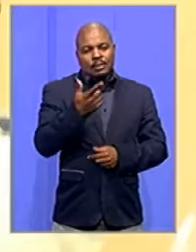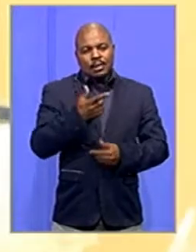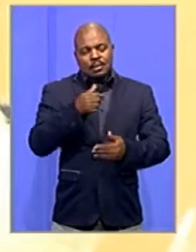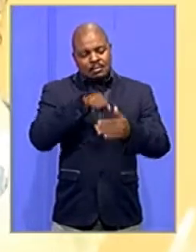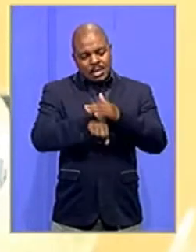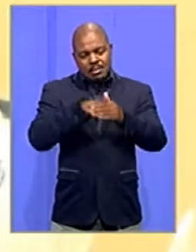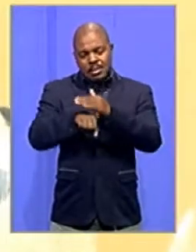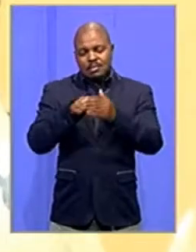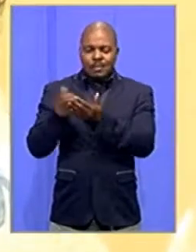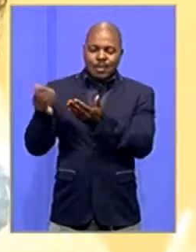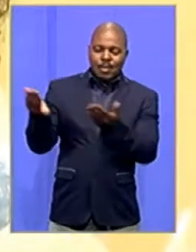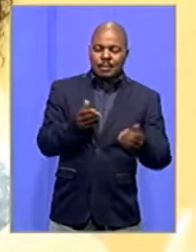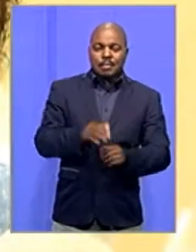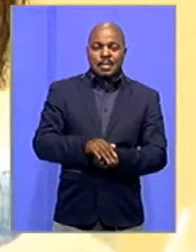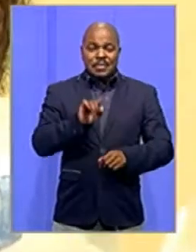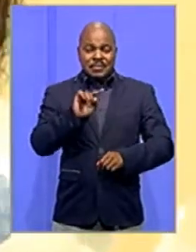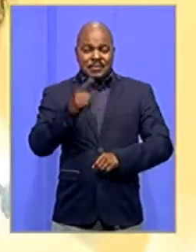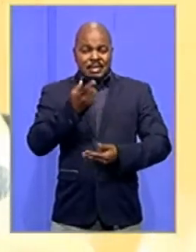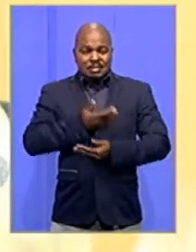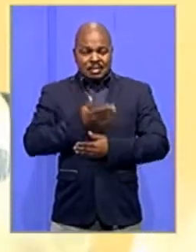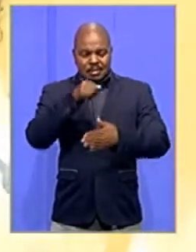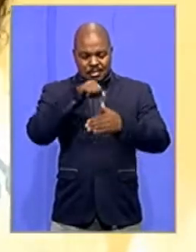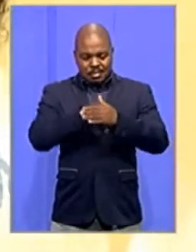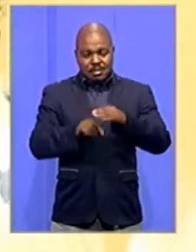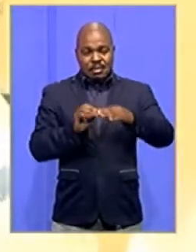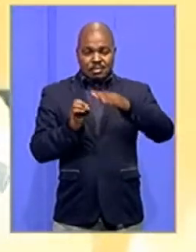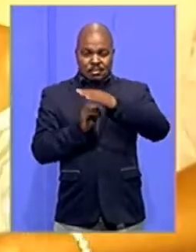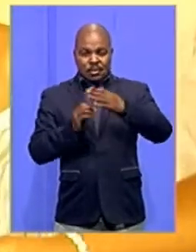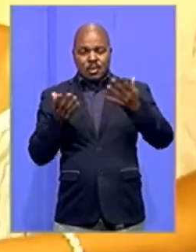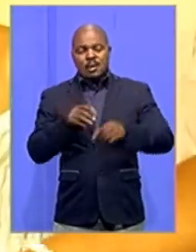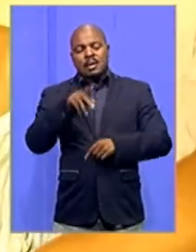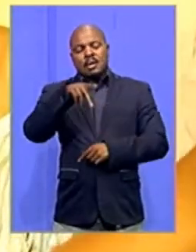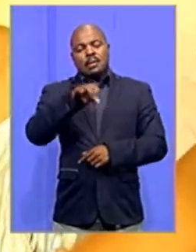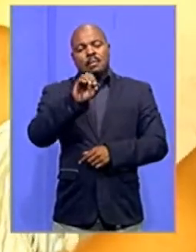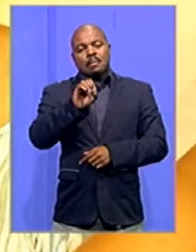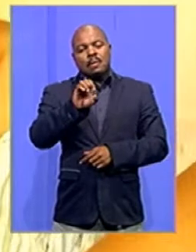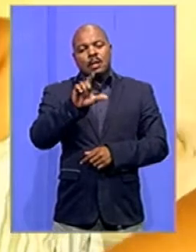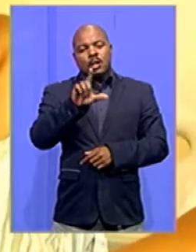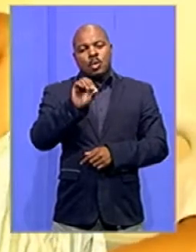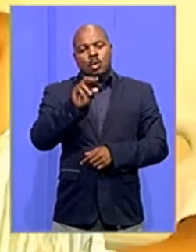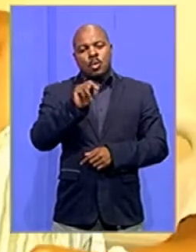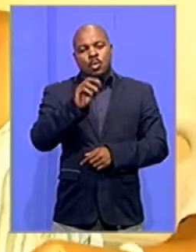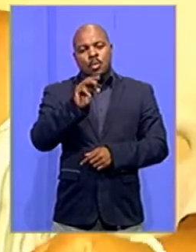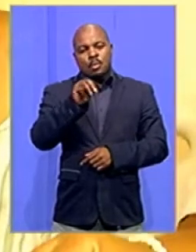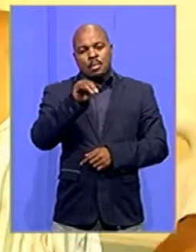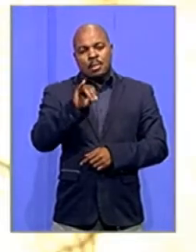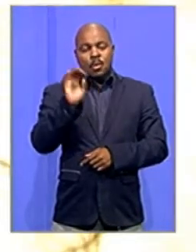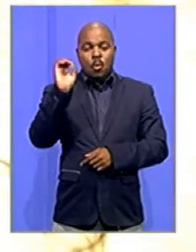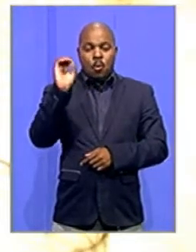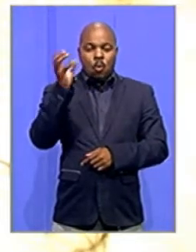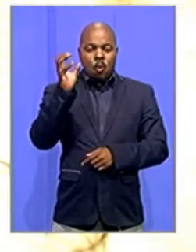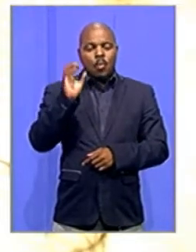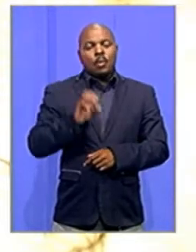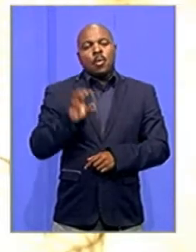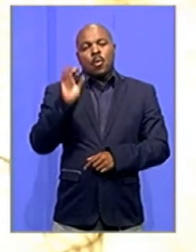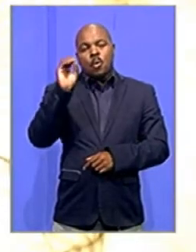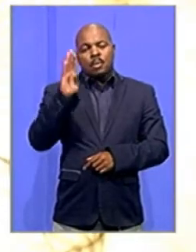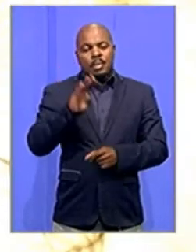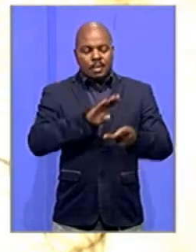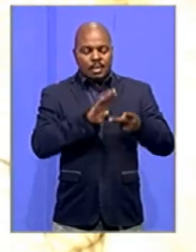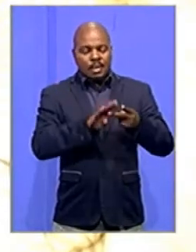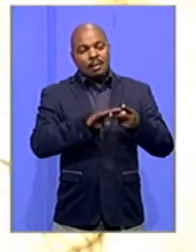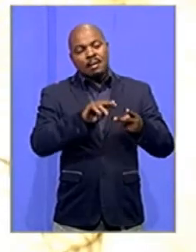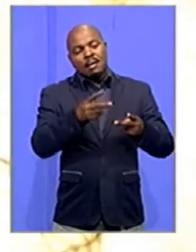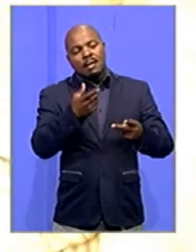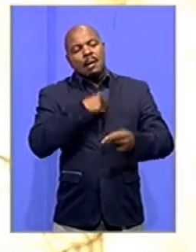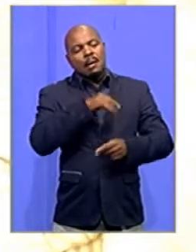27. Lesea la pele le fitlhile ka kgitla sepetleleng sa Pelonomi Bloemfontein a te a supileng ona a tlhaile sepetleleng